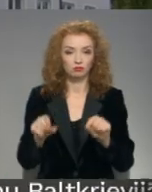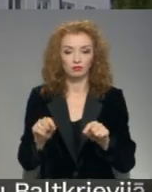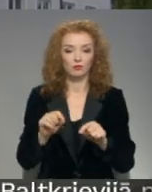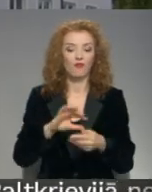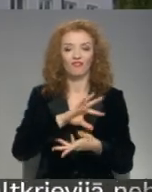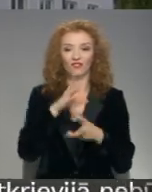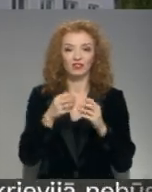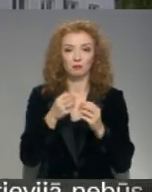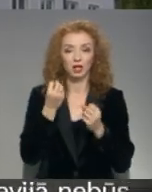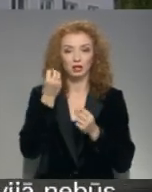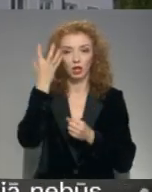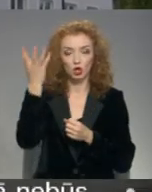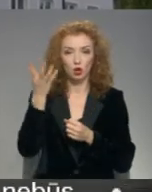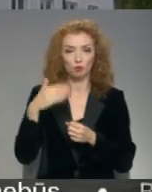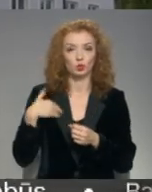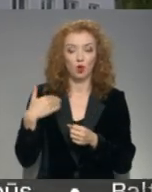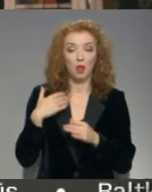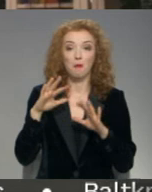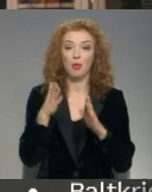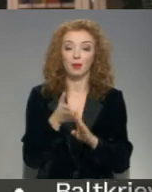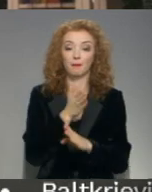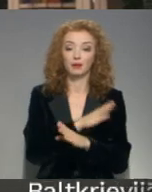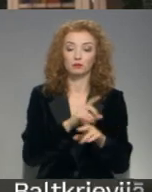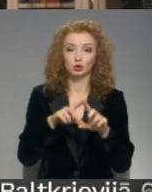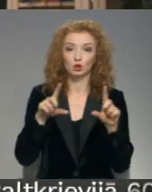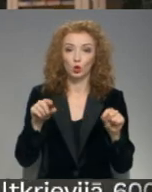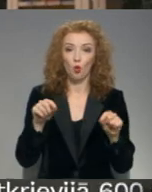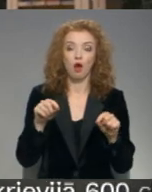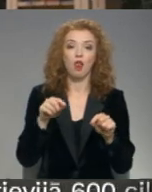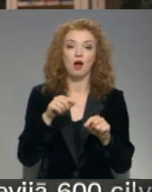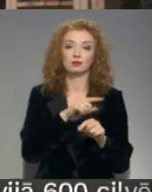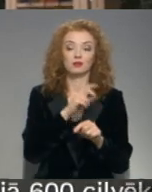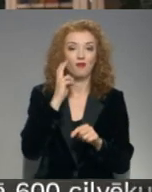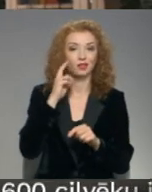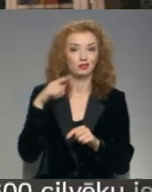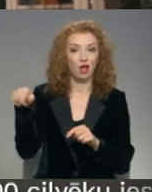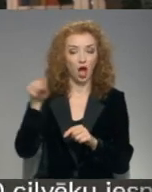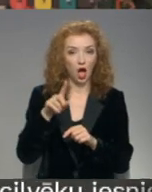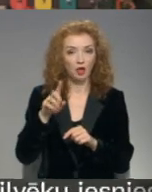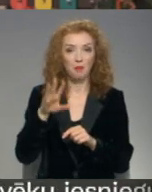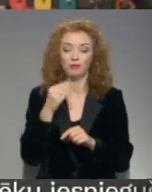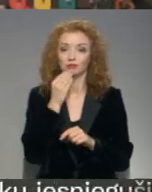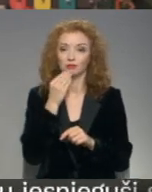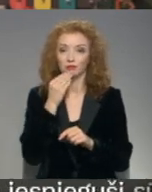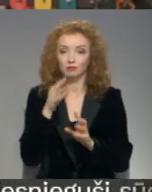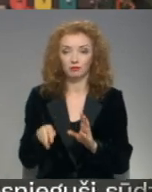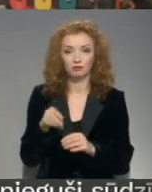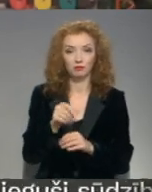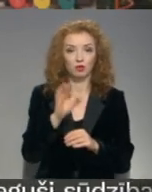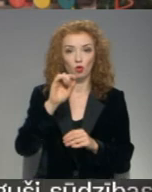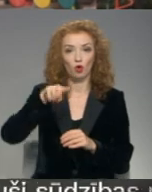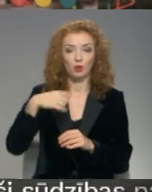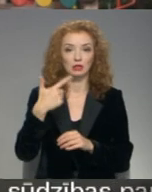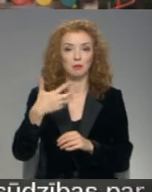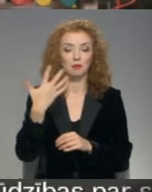vispār izglītojošo skolu skolēniem. Turpretī pirmskolas izglītības iestādes izglītojamo vecāki par ēdināšanu sedza maksu